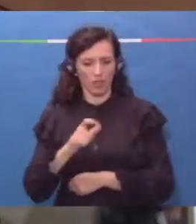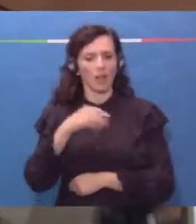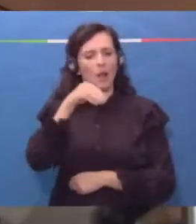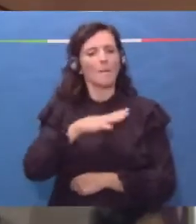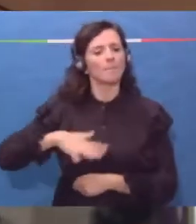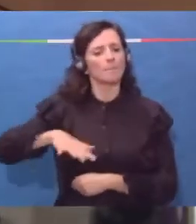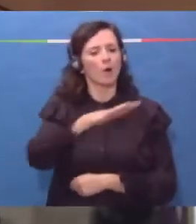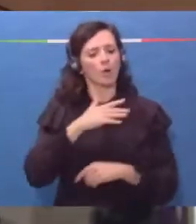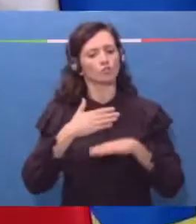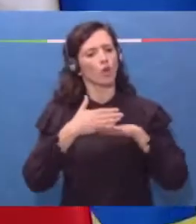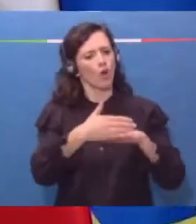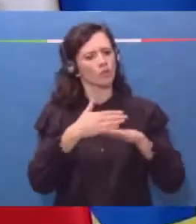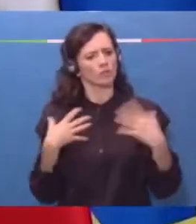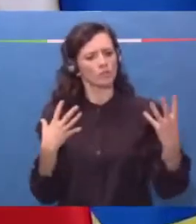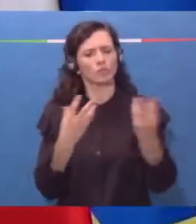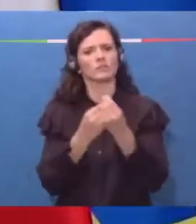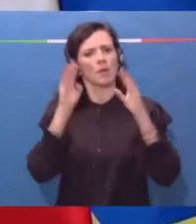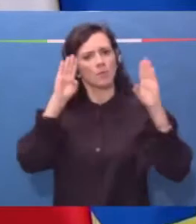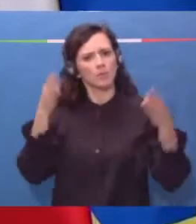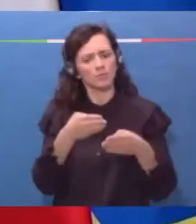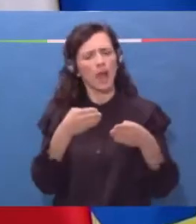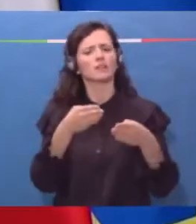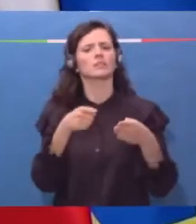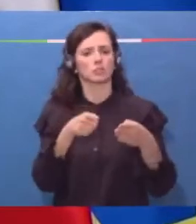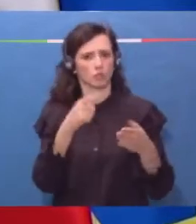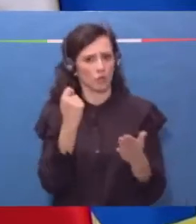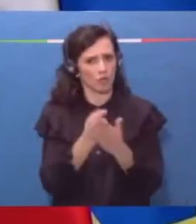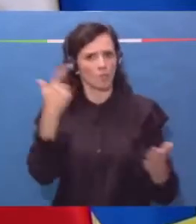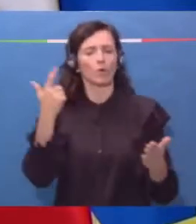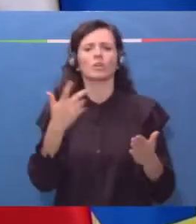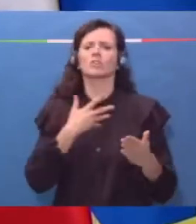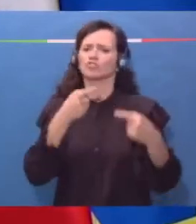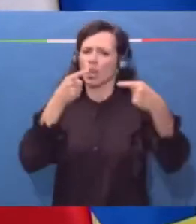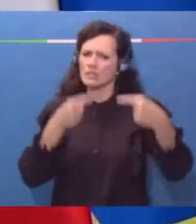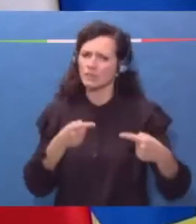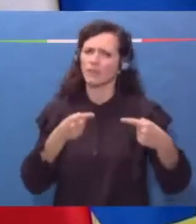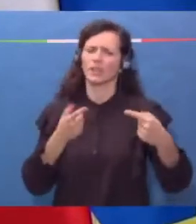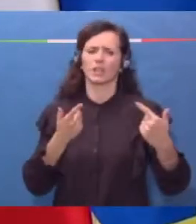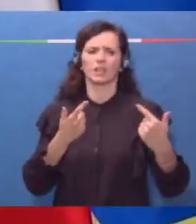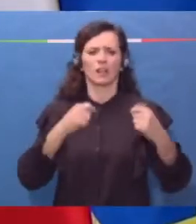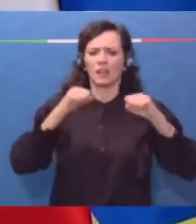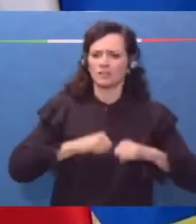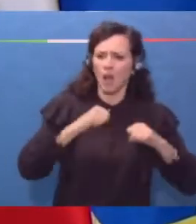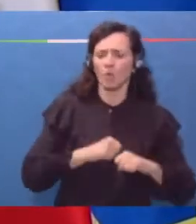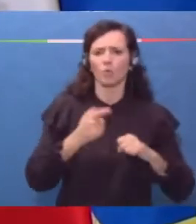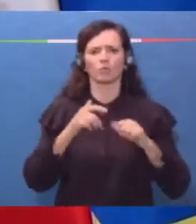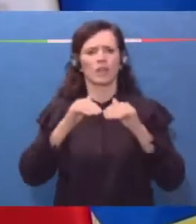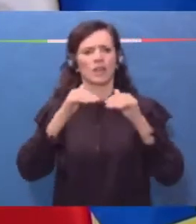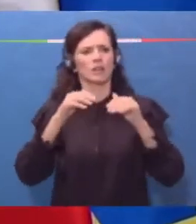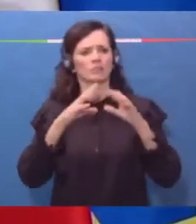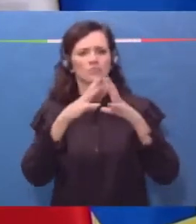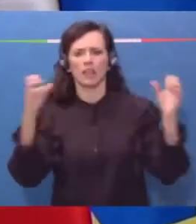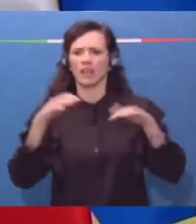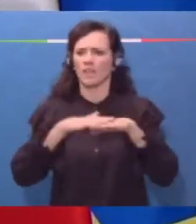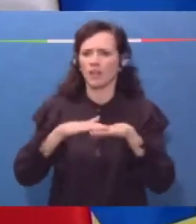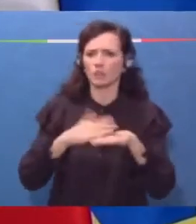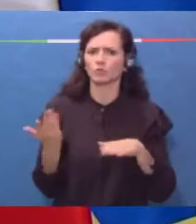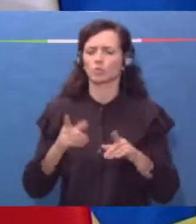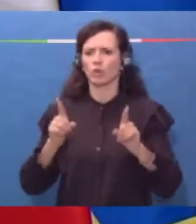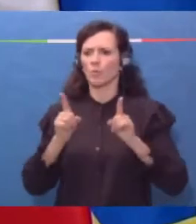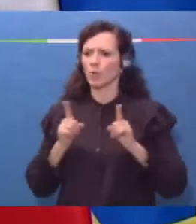essere oggetto di un'attenzione comune particolare, con sfide varie di salute, di infrastruttura, di